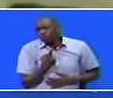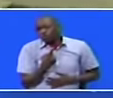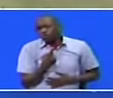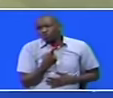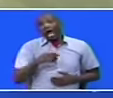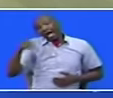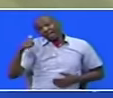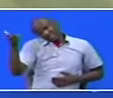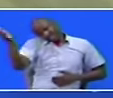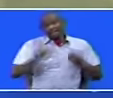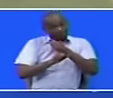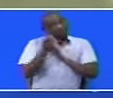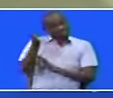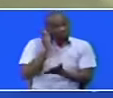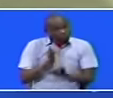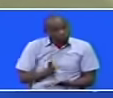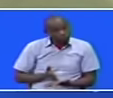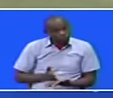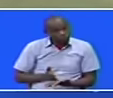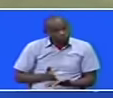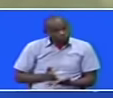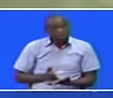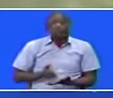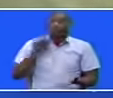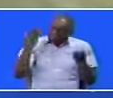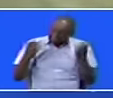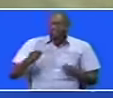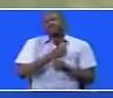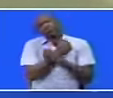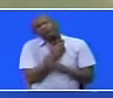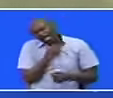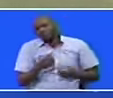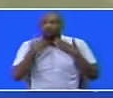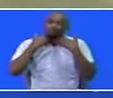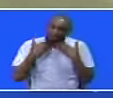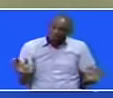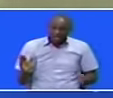kuna wengine walisimama na yeye? Whether you like it or not, yeye ni nini?